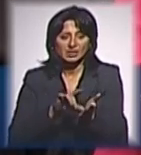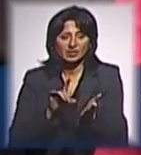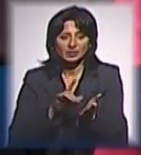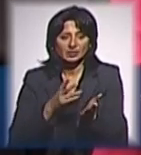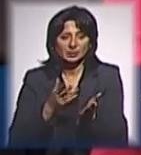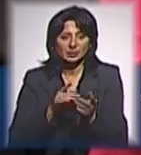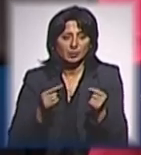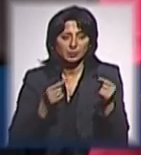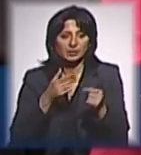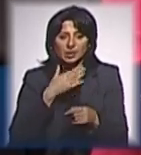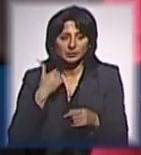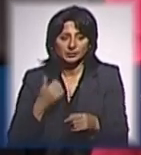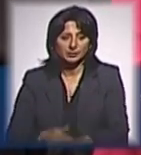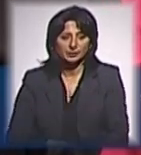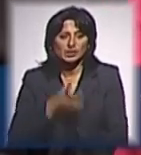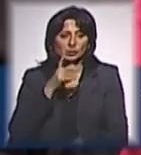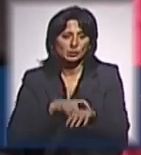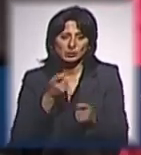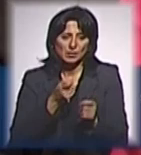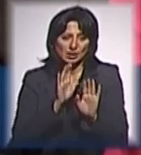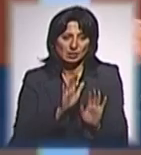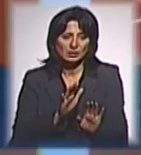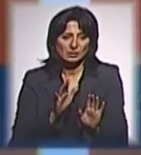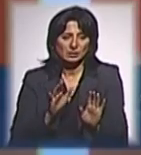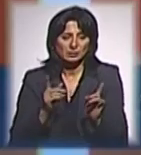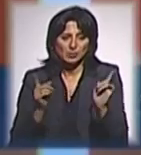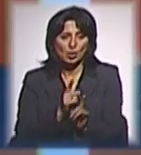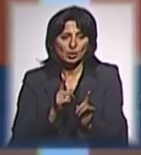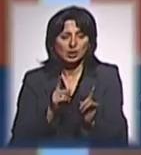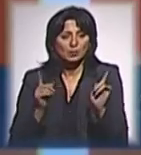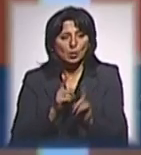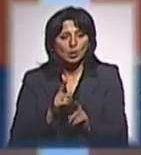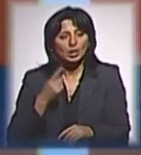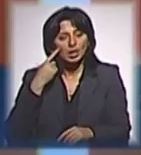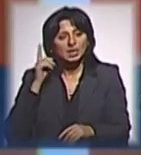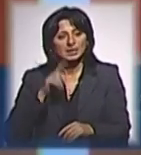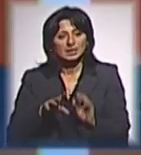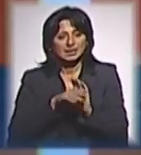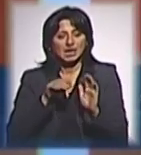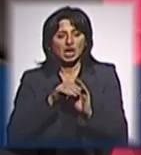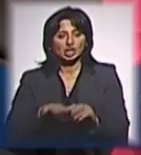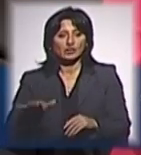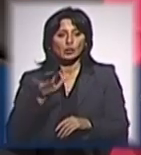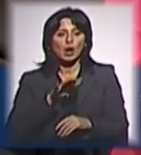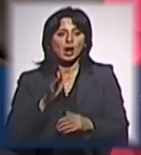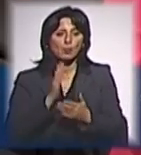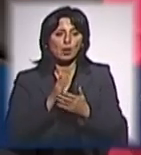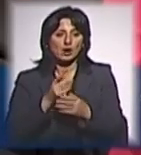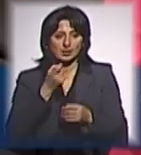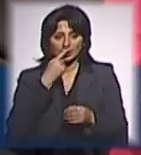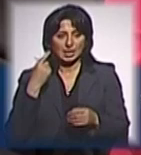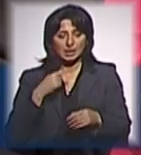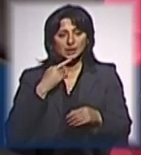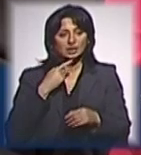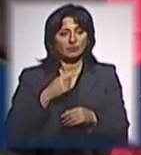ასე ვთქვათ, დაგვეპირისპირებინა. ძალიან ცოტა დრო დამრჩა. ძალიან მოკლედ ვიტყვი. იცით, ეხა საარჩევნო გარემო არის წეღან ითქვა აქ